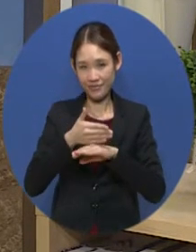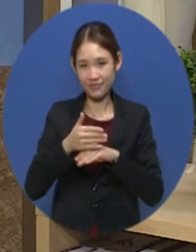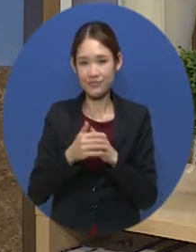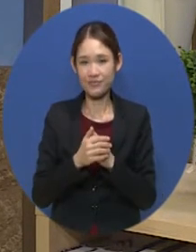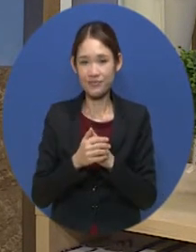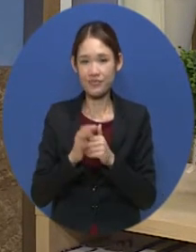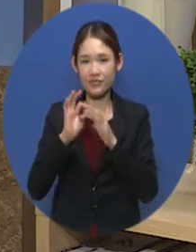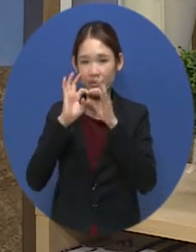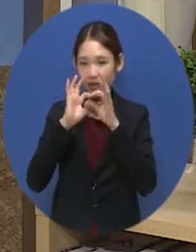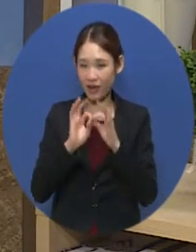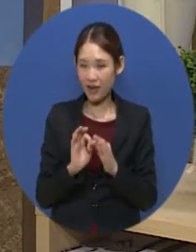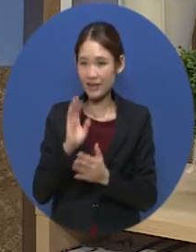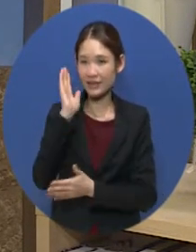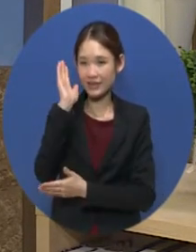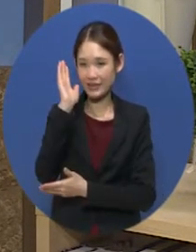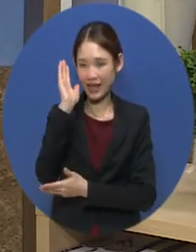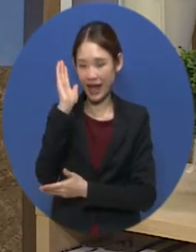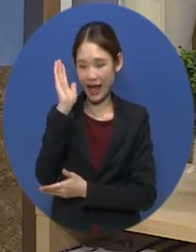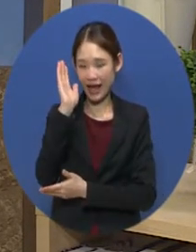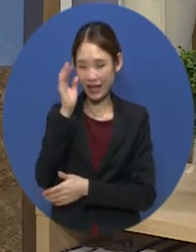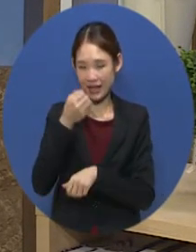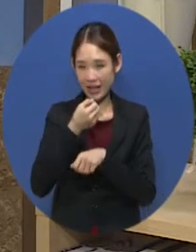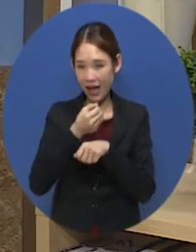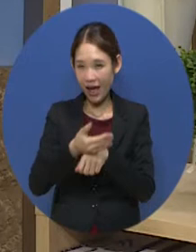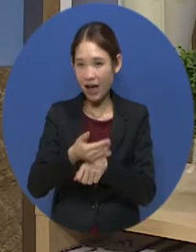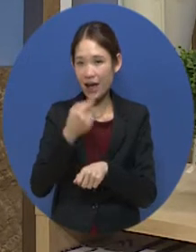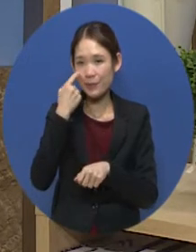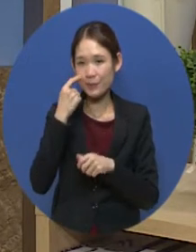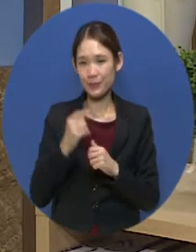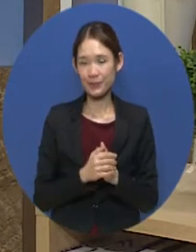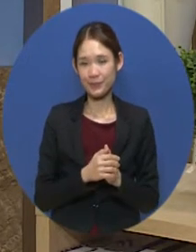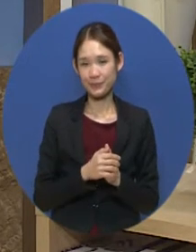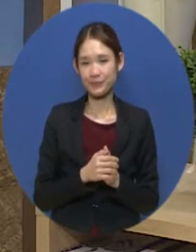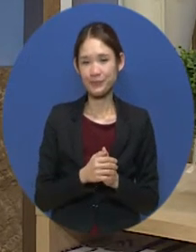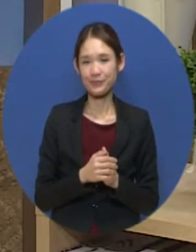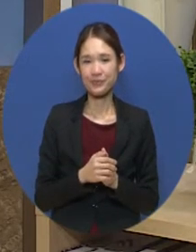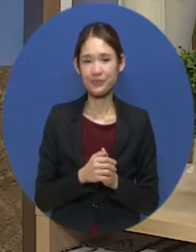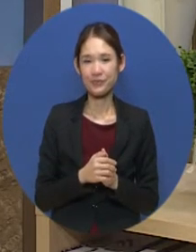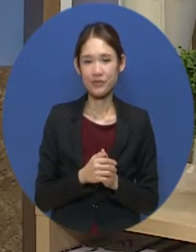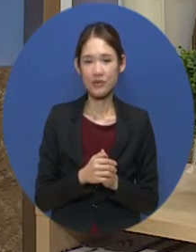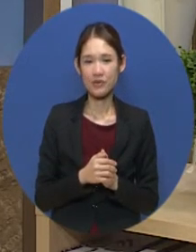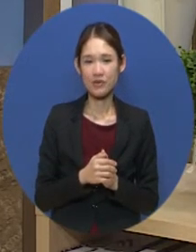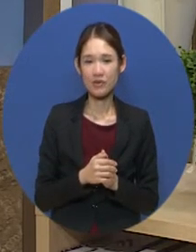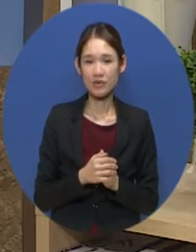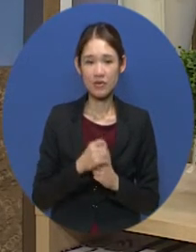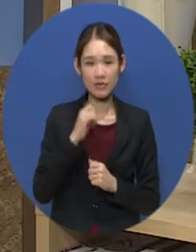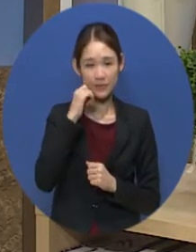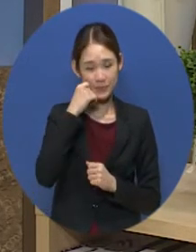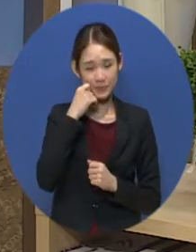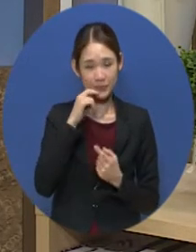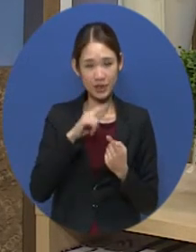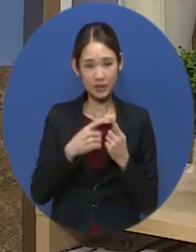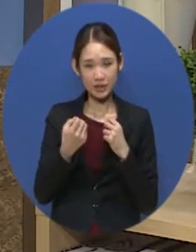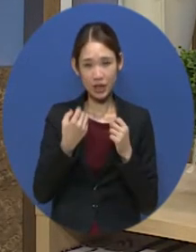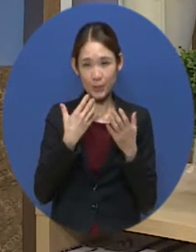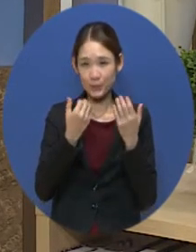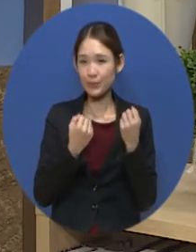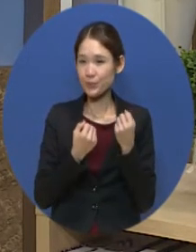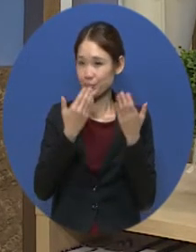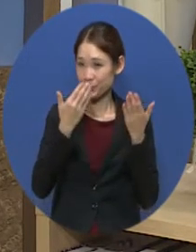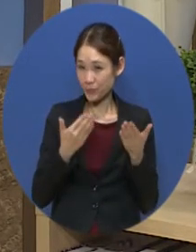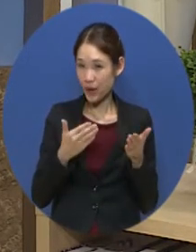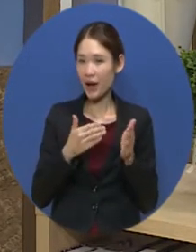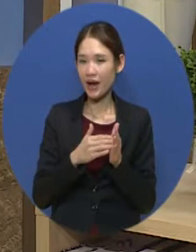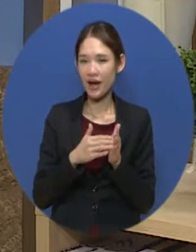네, 그러면 고맙습니다. 계속해서 이제 이야기를 이어가 보면요. 네. 이제 어려운 점에 대해서 이제 말씀을